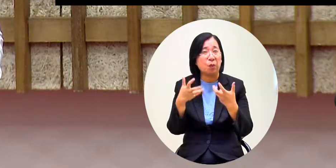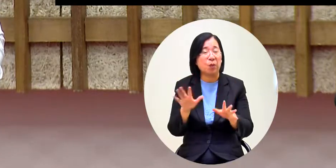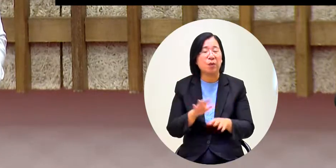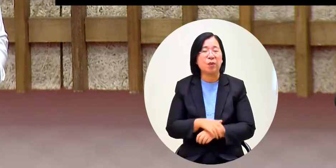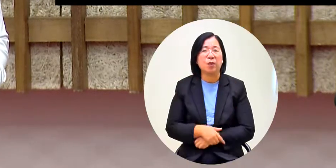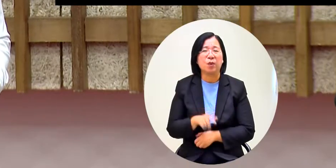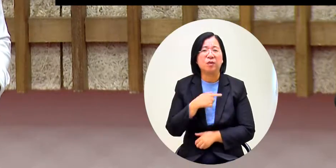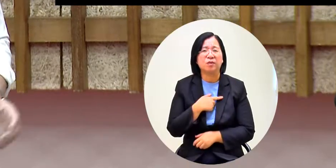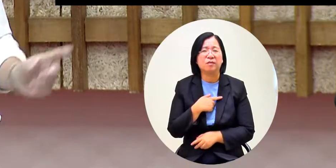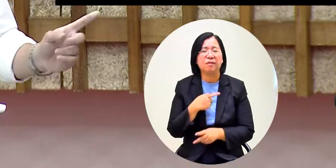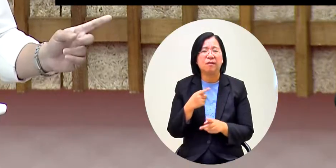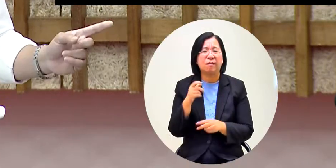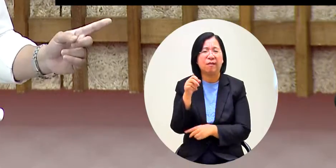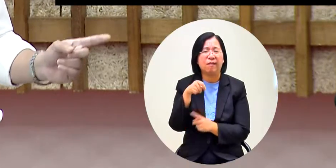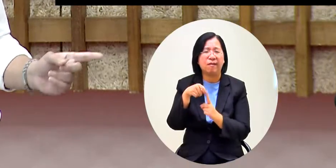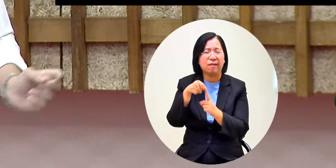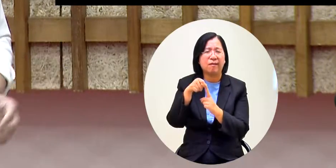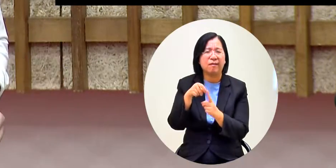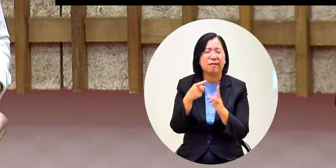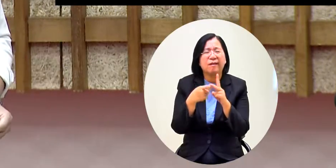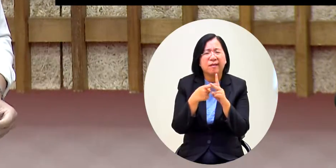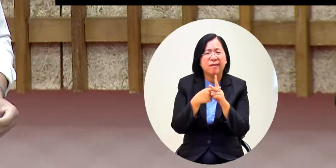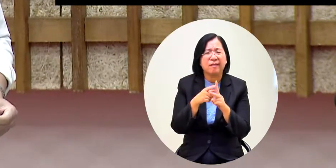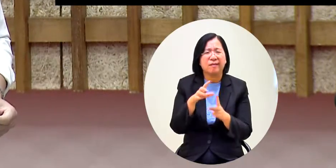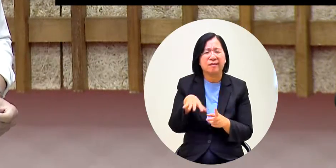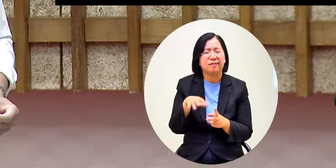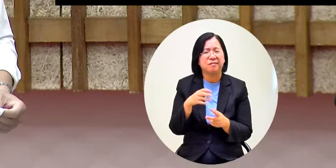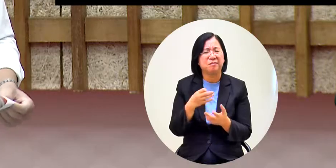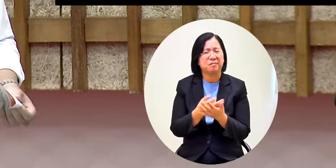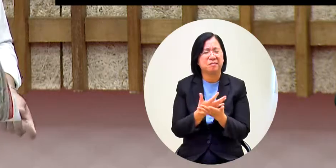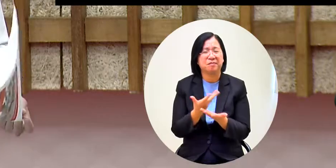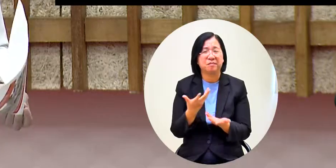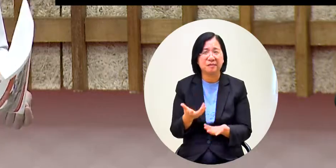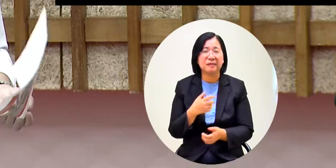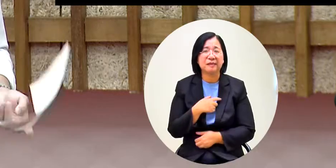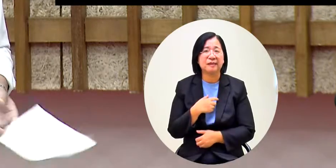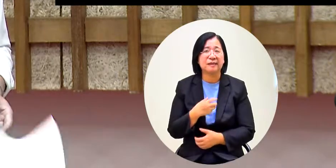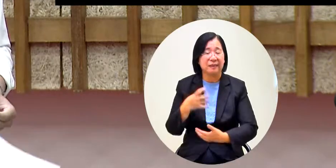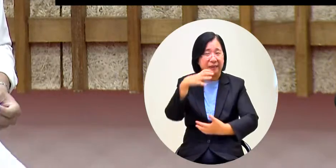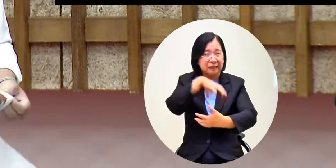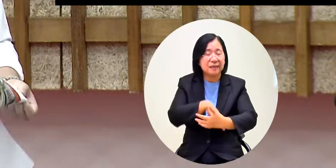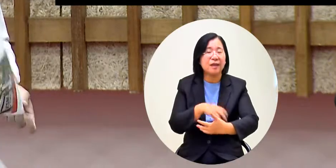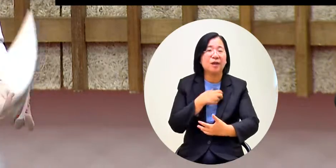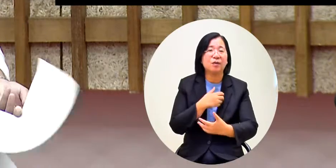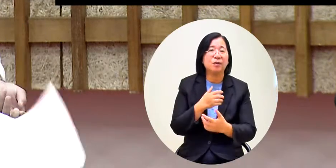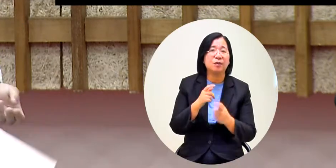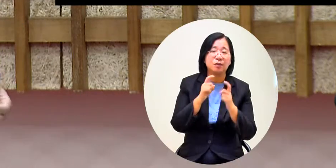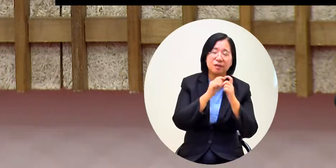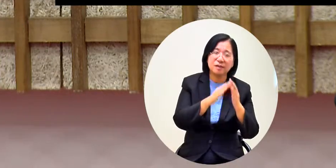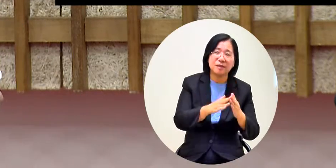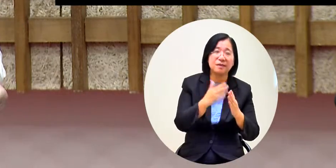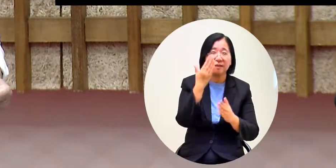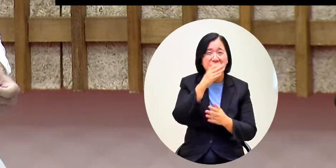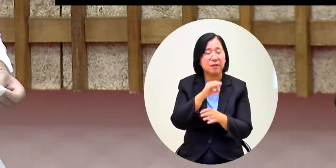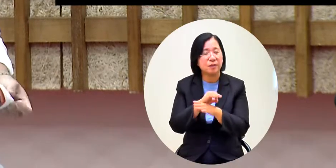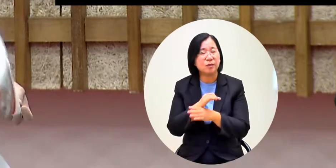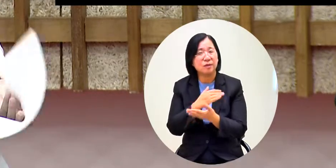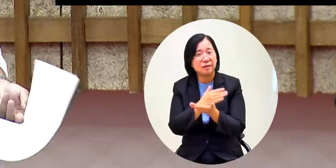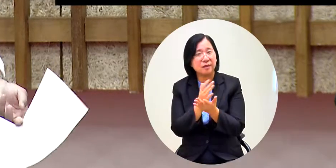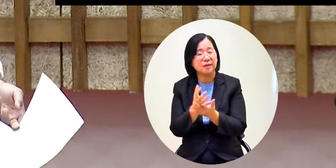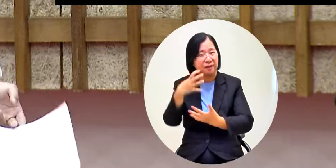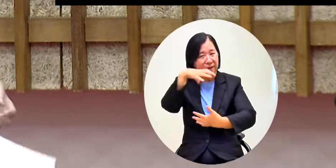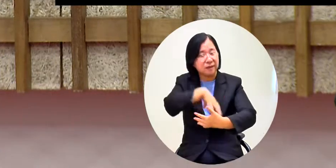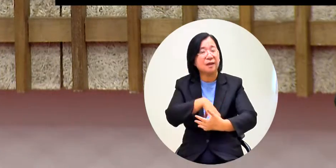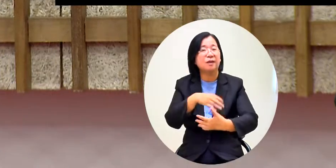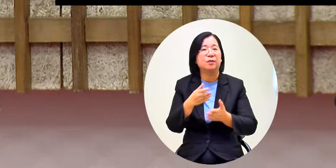是认为这些呢，未来一定要导入智慧运输，导入城市美学、空间美学的概念。做一个不一样